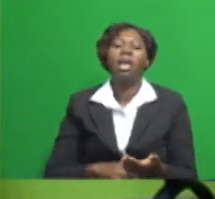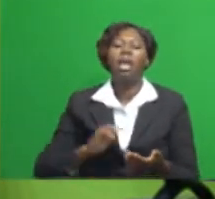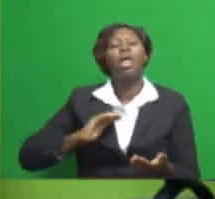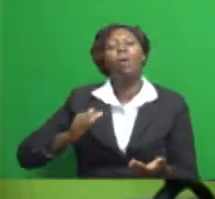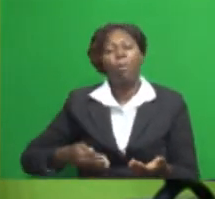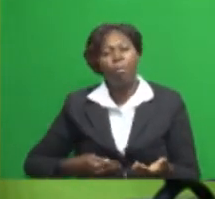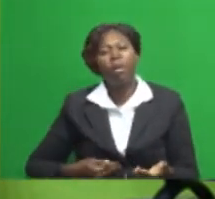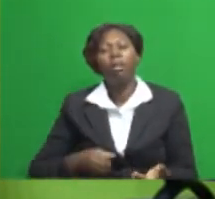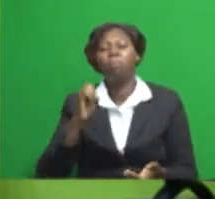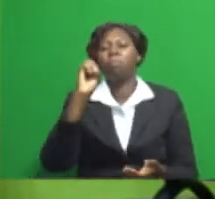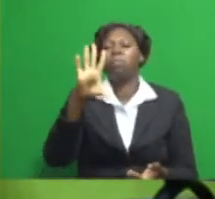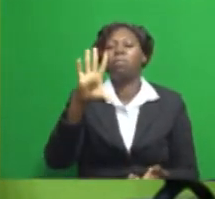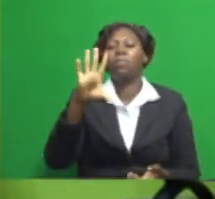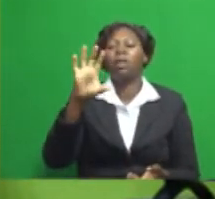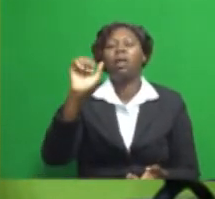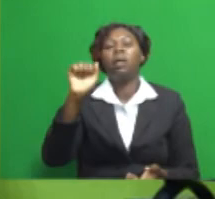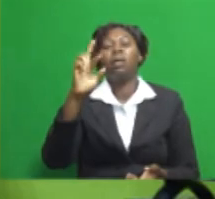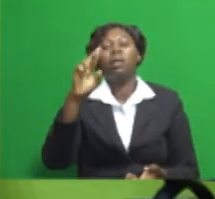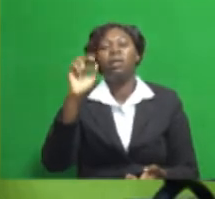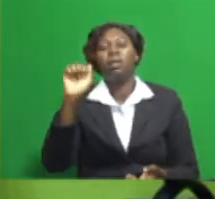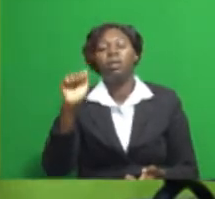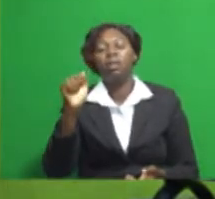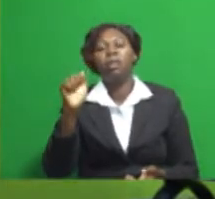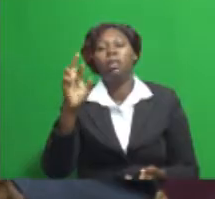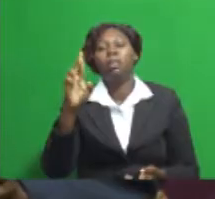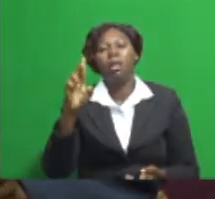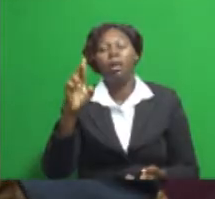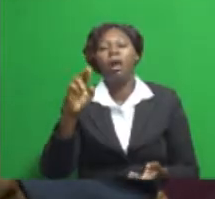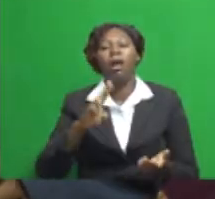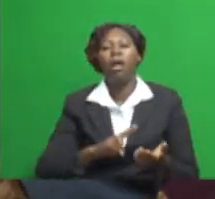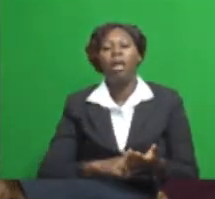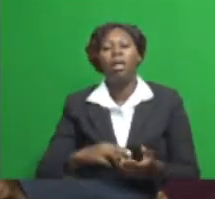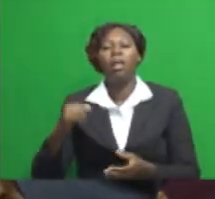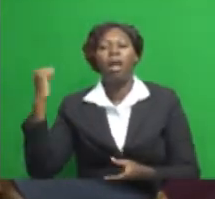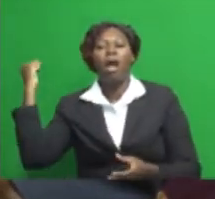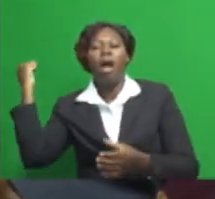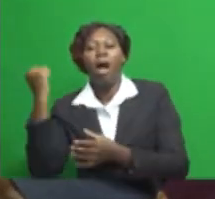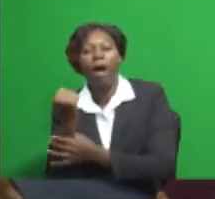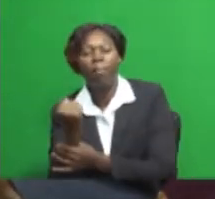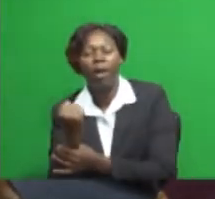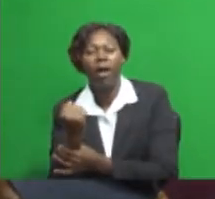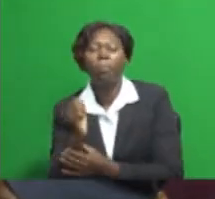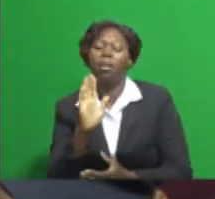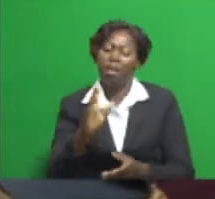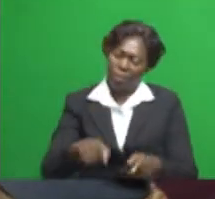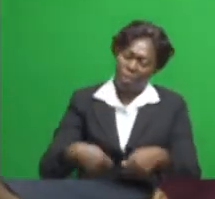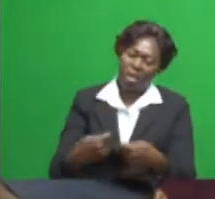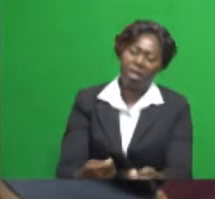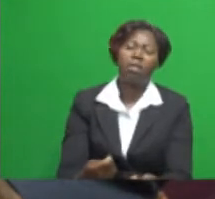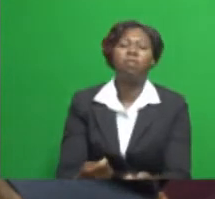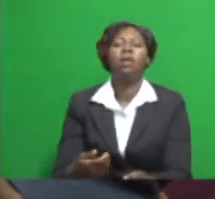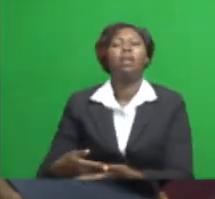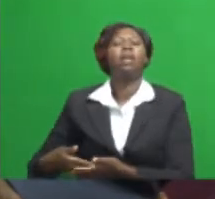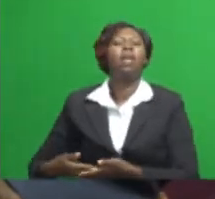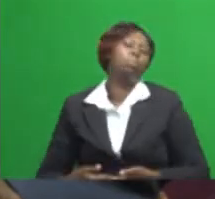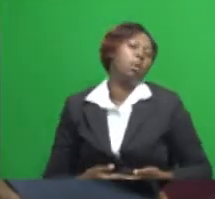here nhasi? Achiri kugona izvozvo. Asi zvinofanira kuti zvijeke kuti kana achida. Kana achida